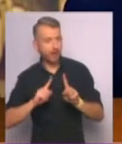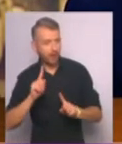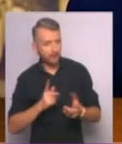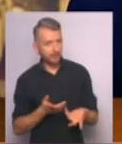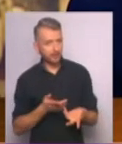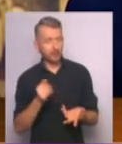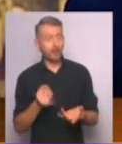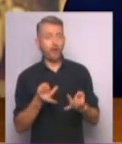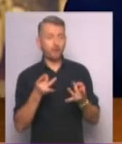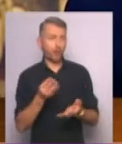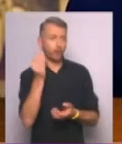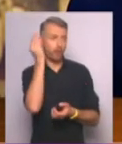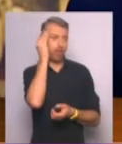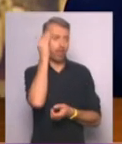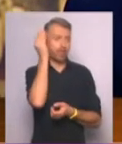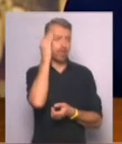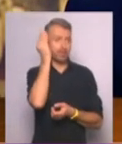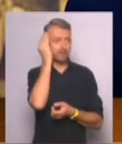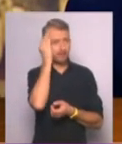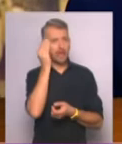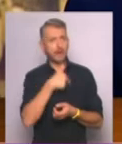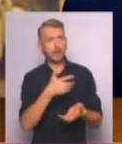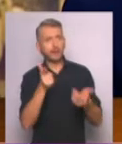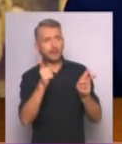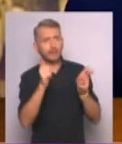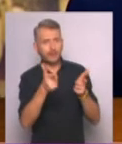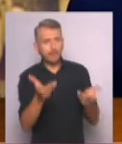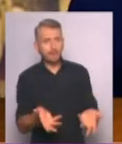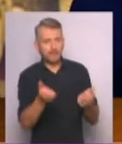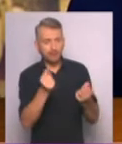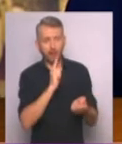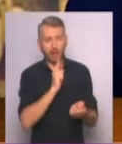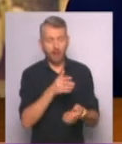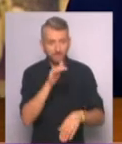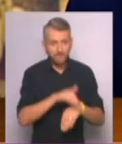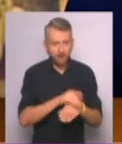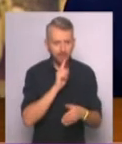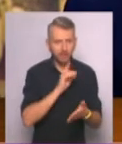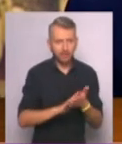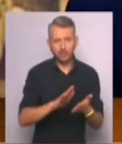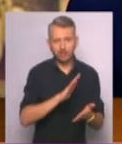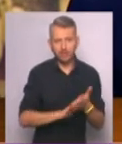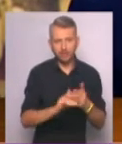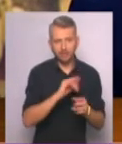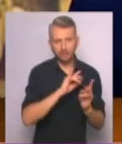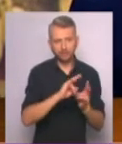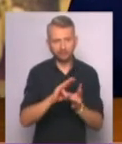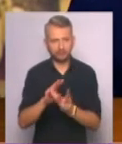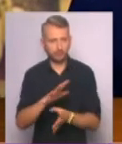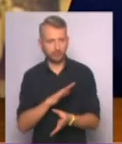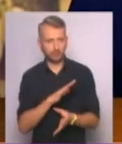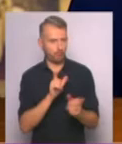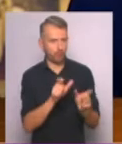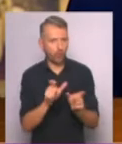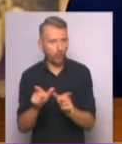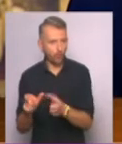і просто робити вигляд, що вони підтримують. А насправді тишком-нишком робити кроки, які шкодять, які